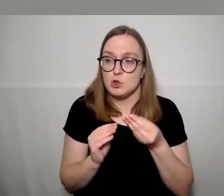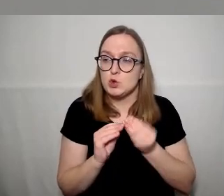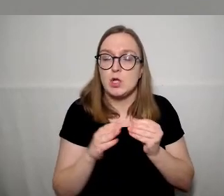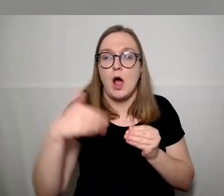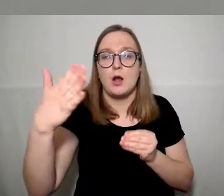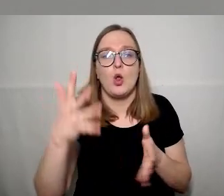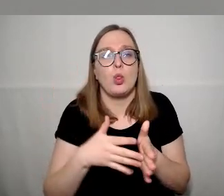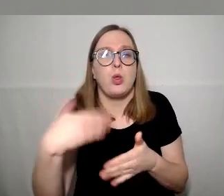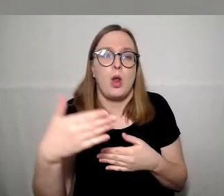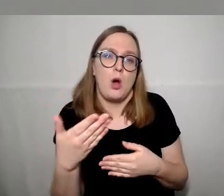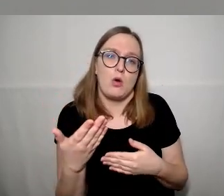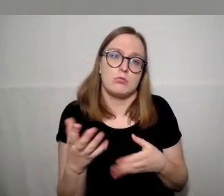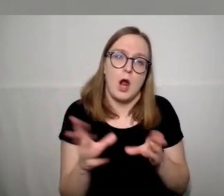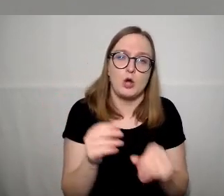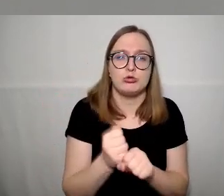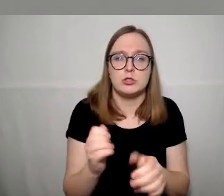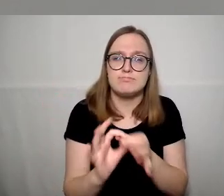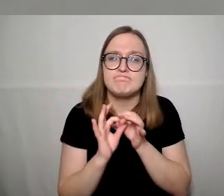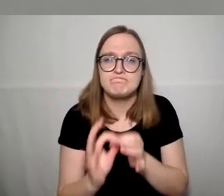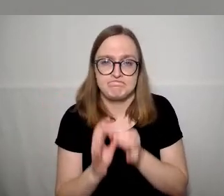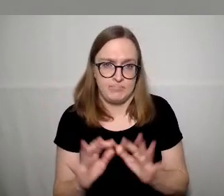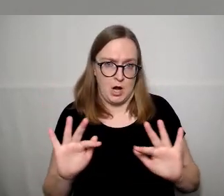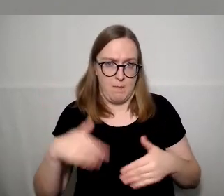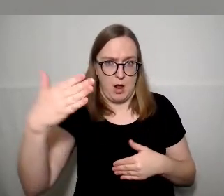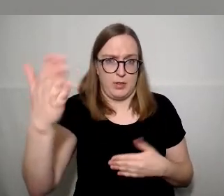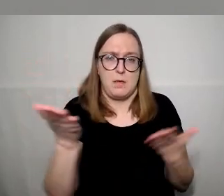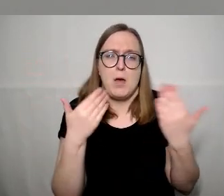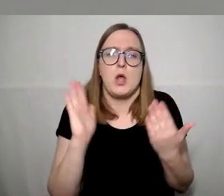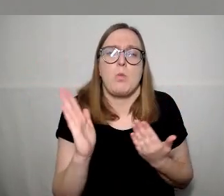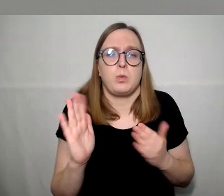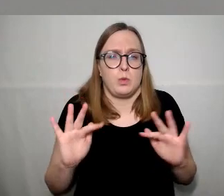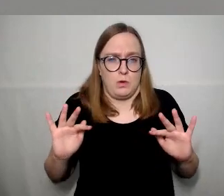būtų kokiu formatu vyktų bendravimas.